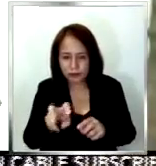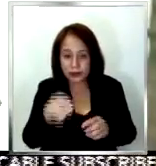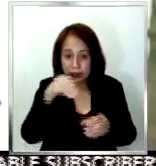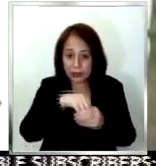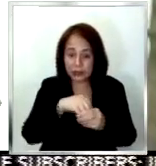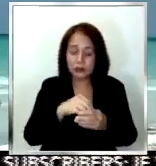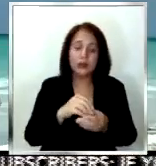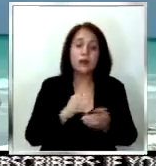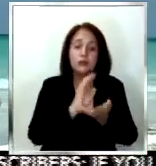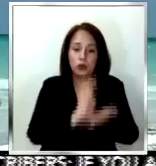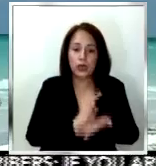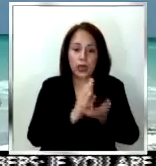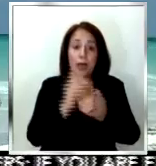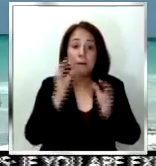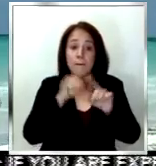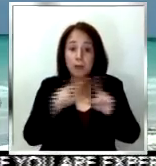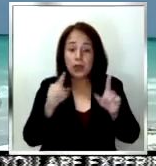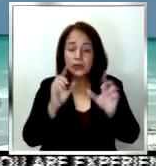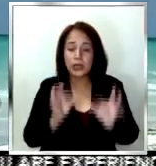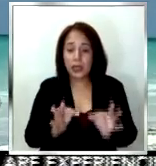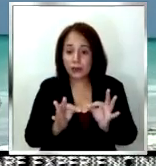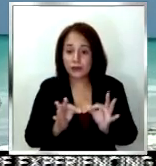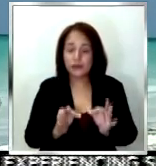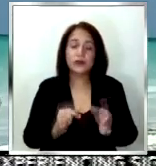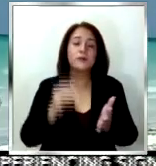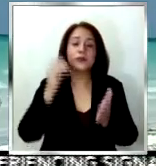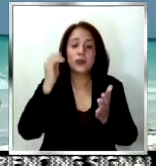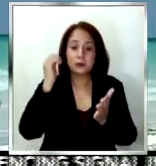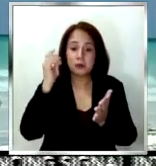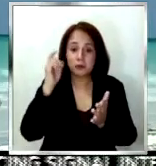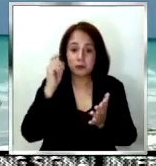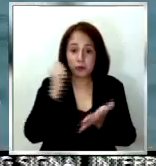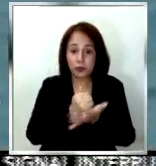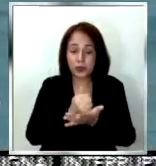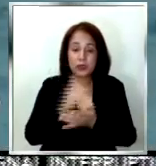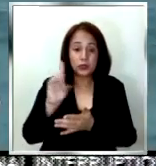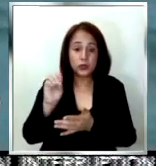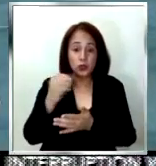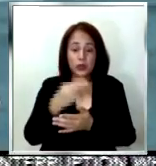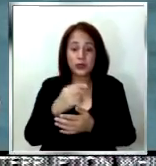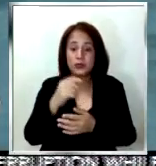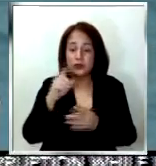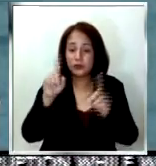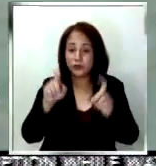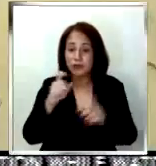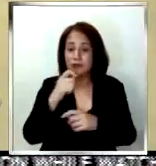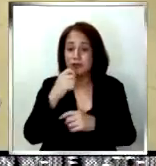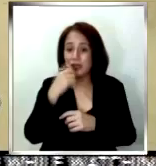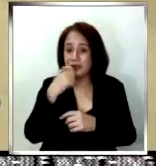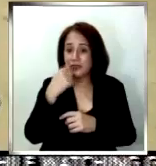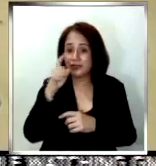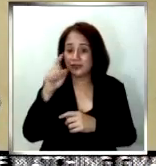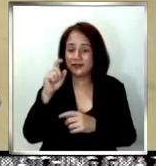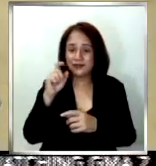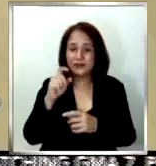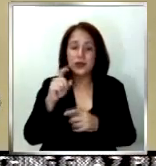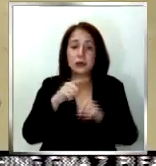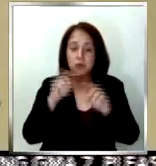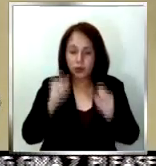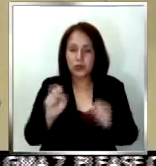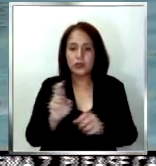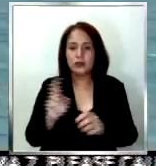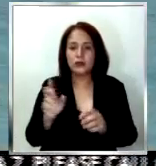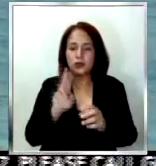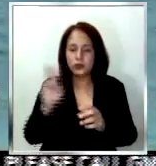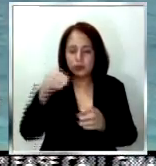kung maaprubahan na ang paggamit ng antigen test ng DOH, pwede nang gawin ng testing sa isla. Ang Department of Tourism handa